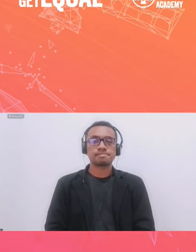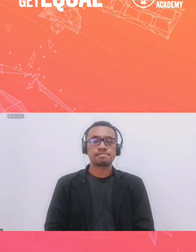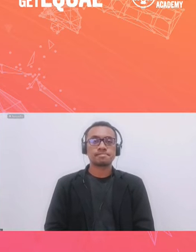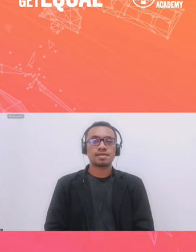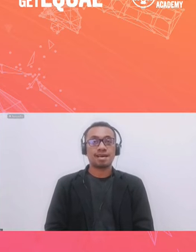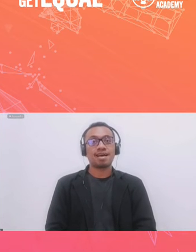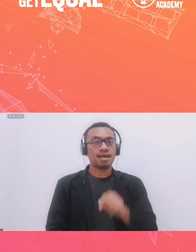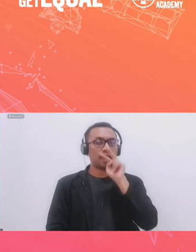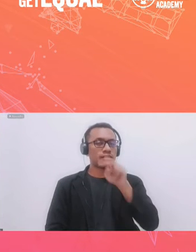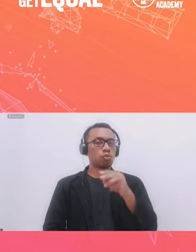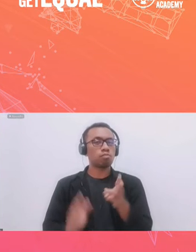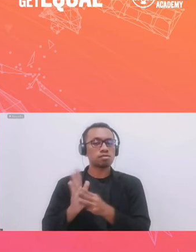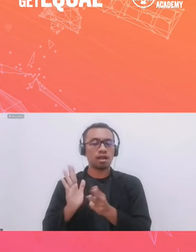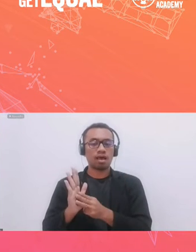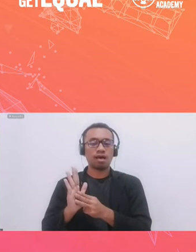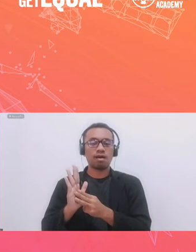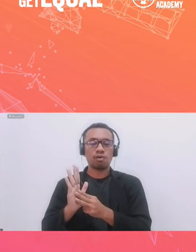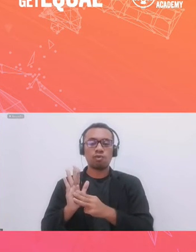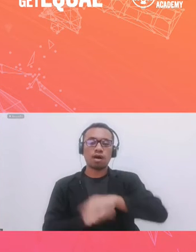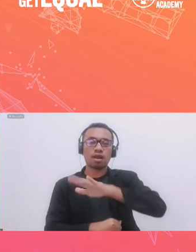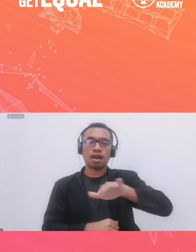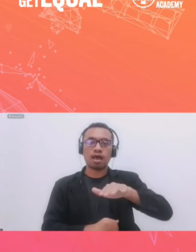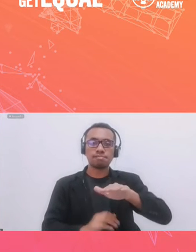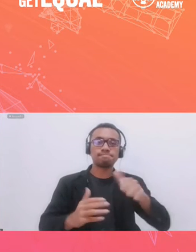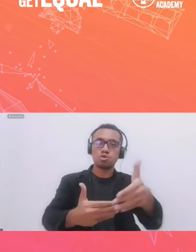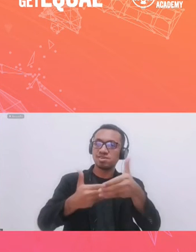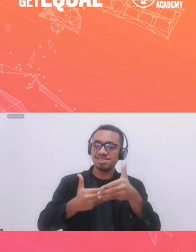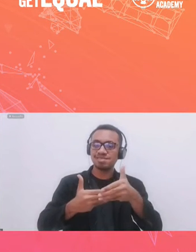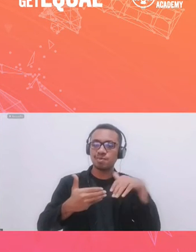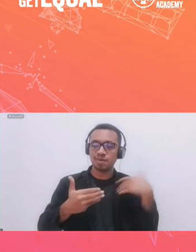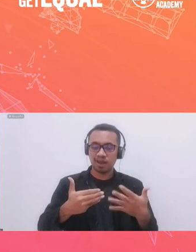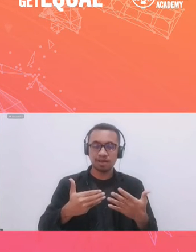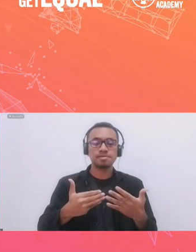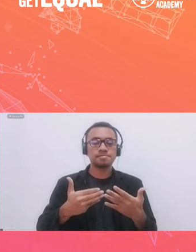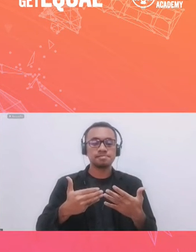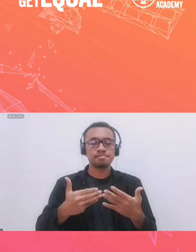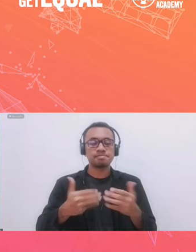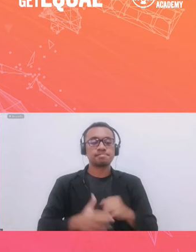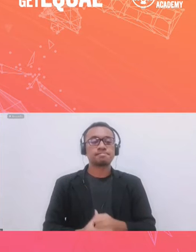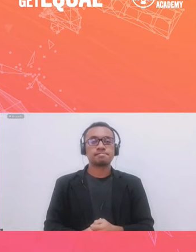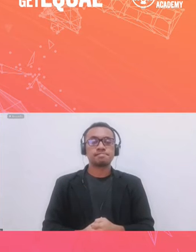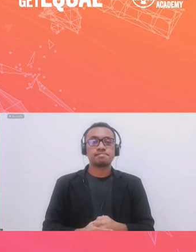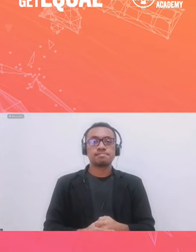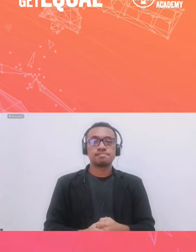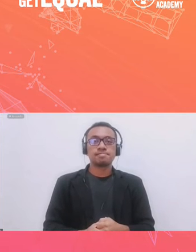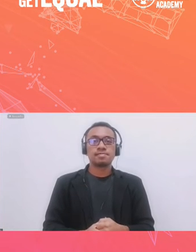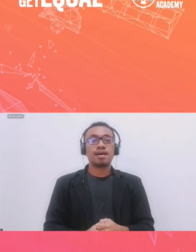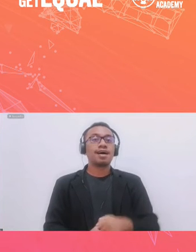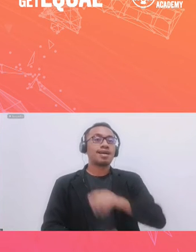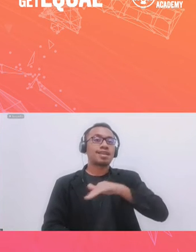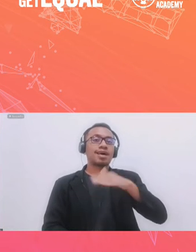memperhatikan masalah ini dan melindungi anak-anak kita dan juga anak-anak sendiri untuk lebih punya pengetahuan